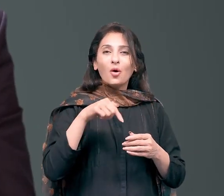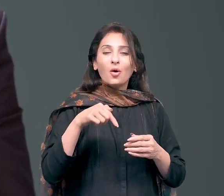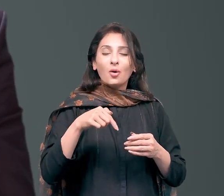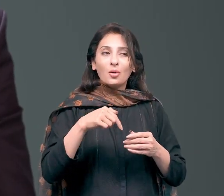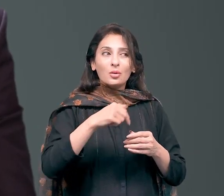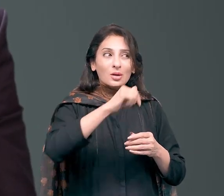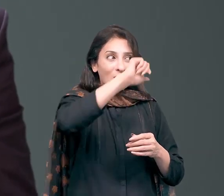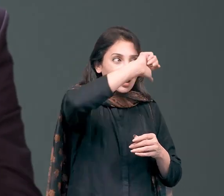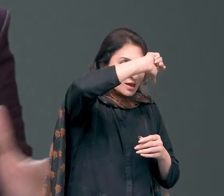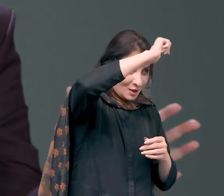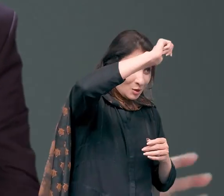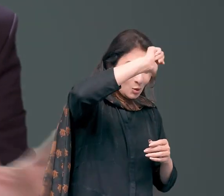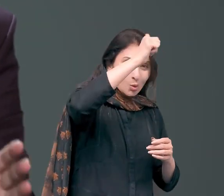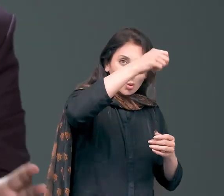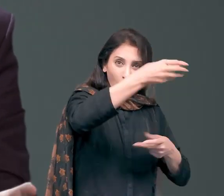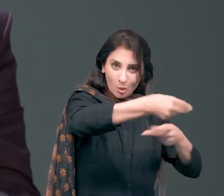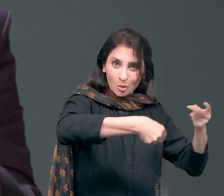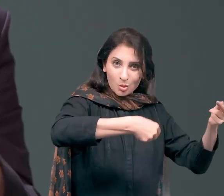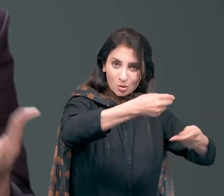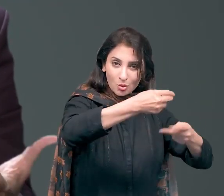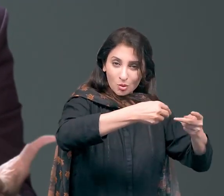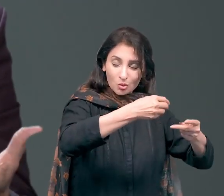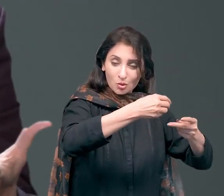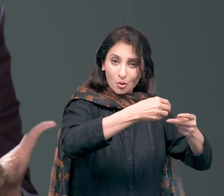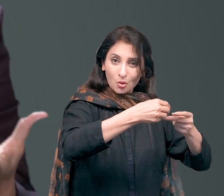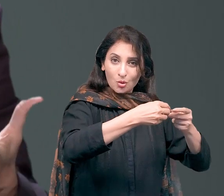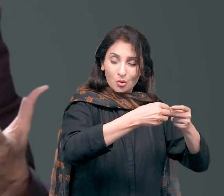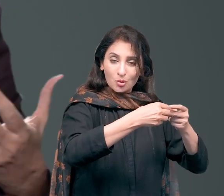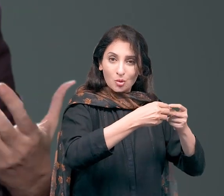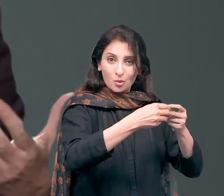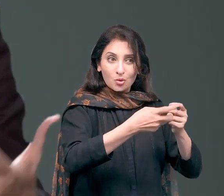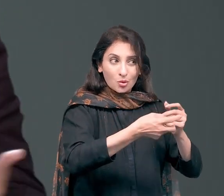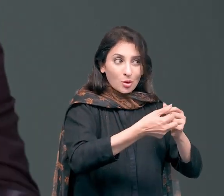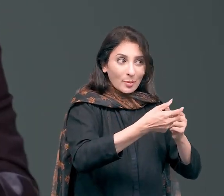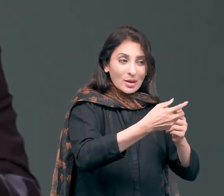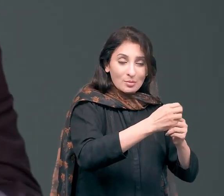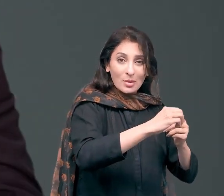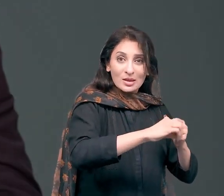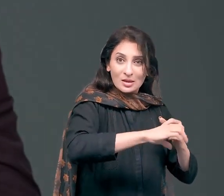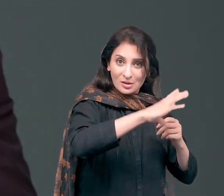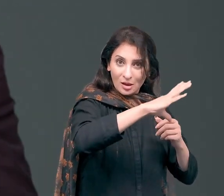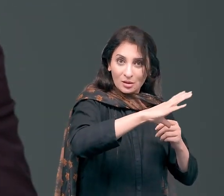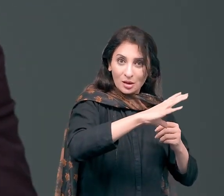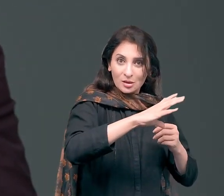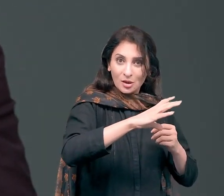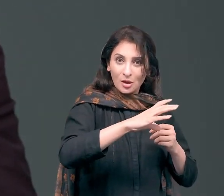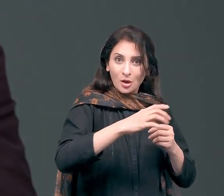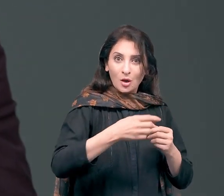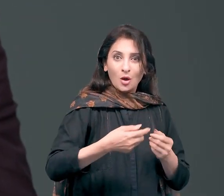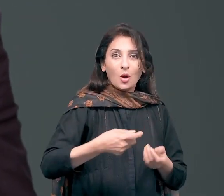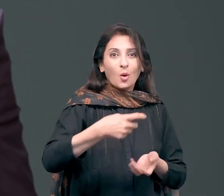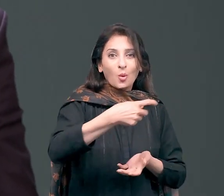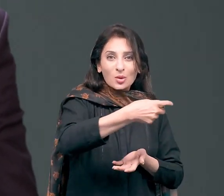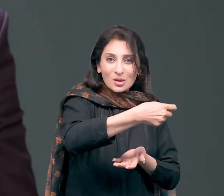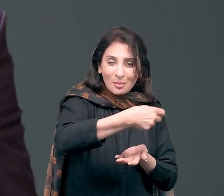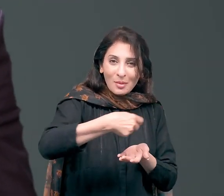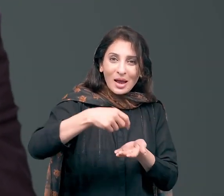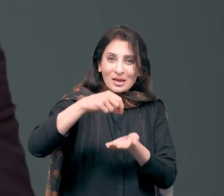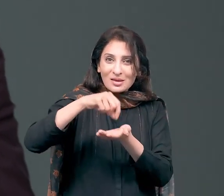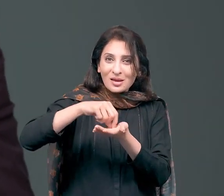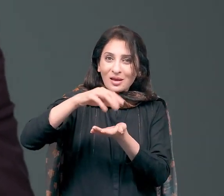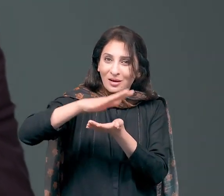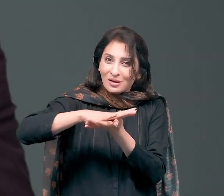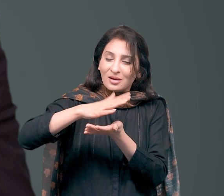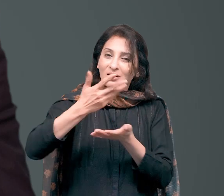87%. تو یہ تو عالم تھا. اور لہٰذا جو لیاقت علی خان صاحب کو چودھری محمد علی صاحب